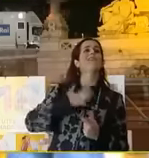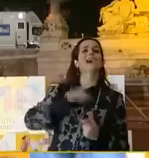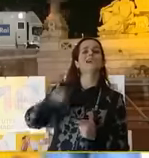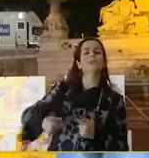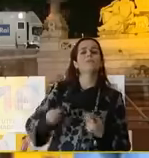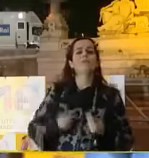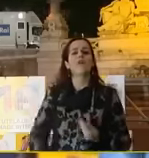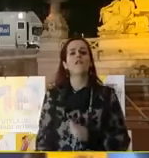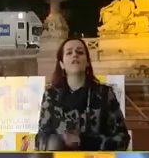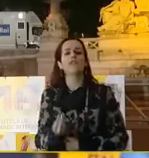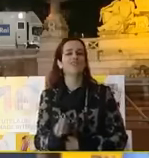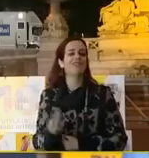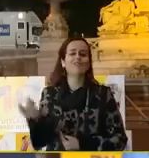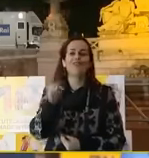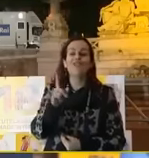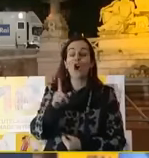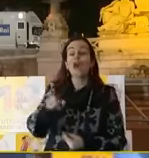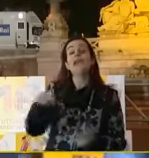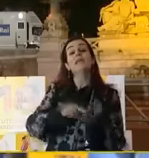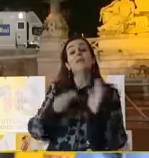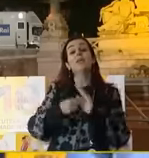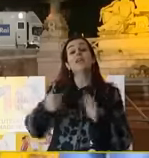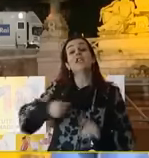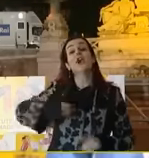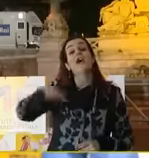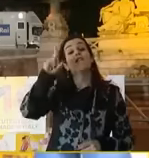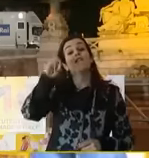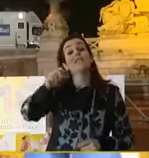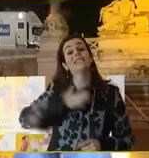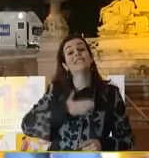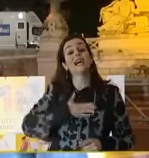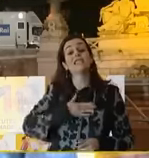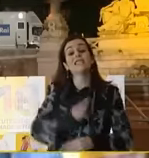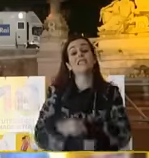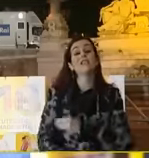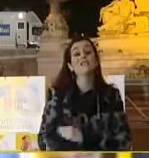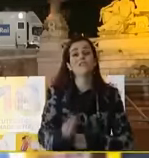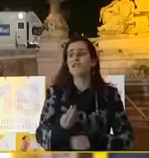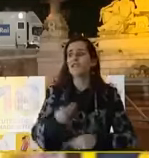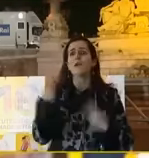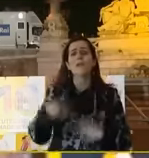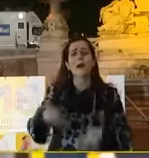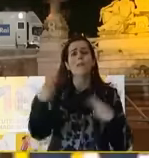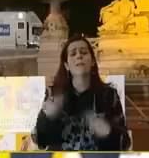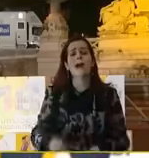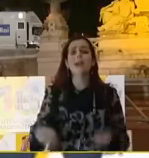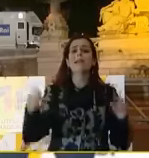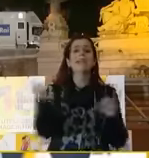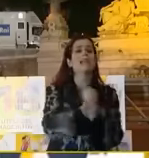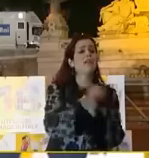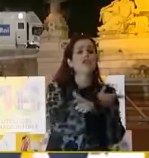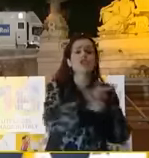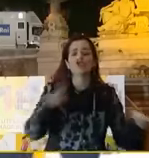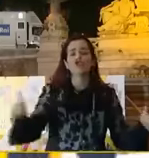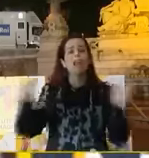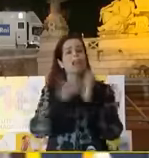Il problema è che io a 20 anni un figlio non lo posso fare, perché non ho lavoro, perché non ho una casa, perché non ho